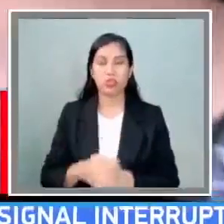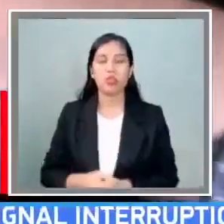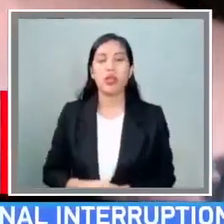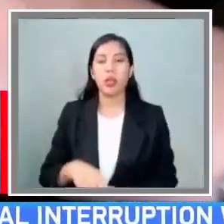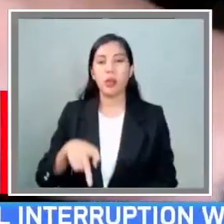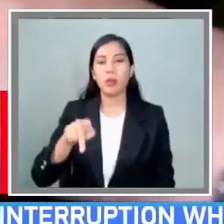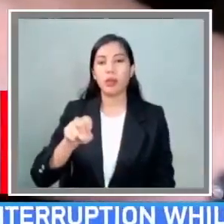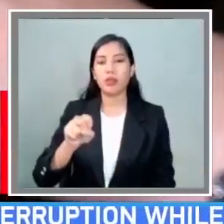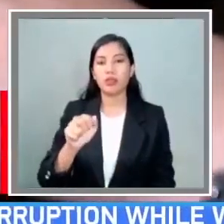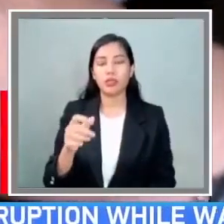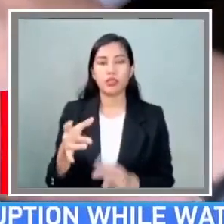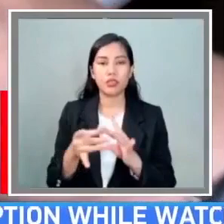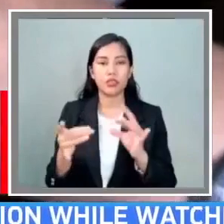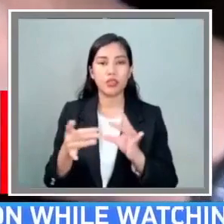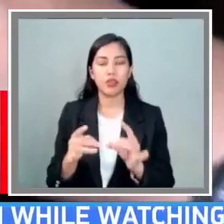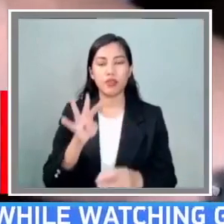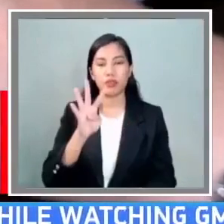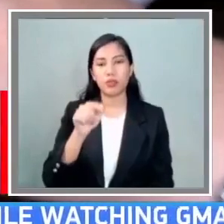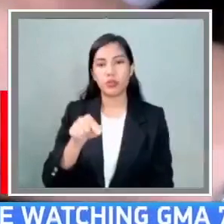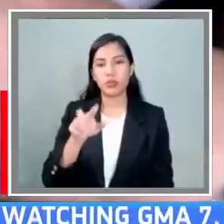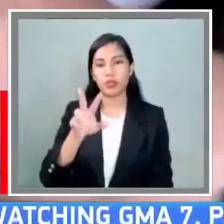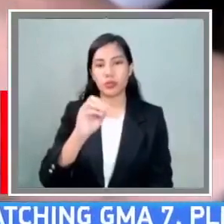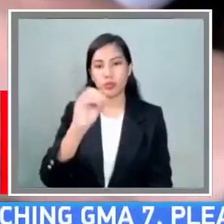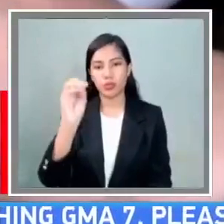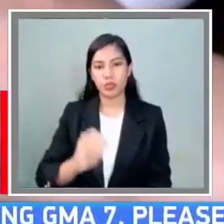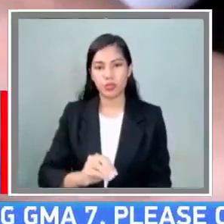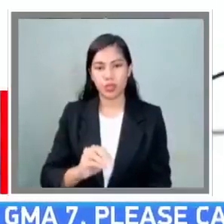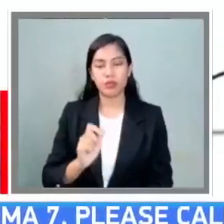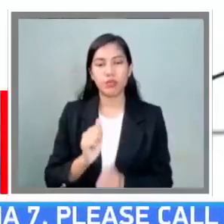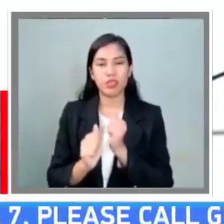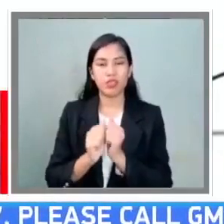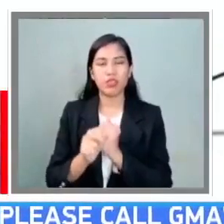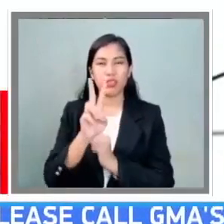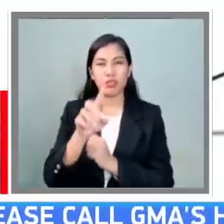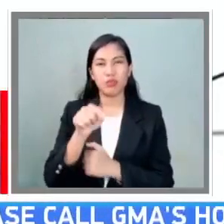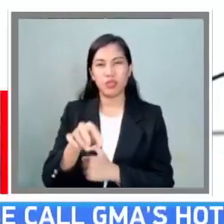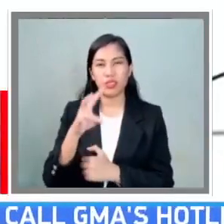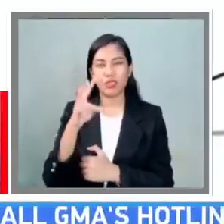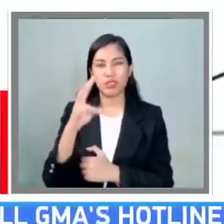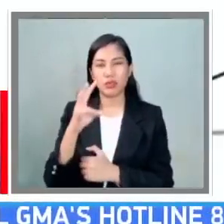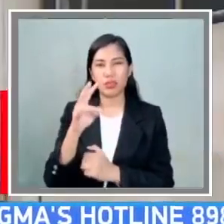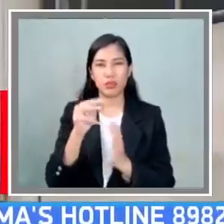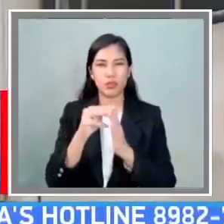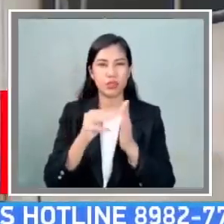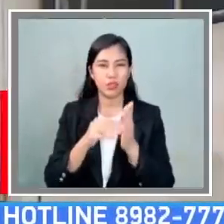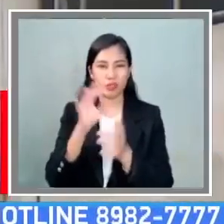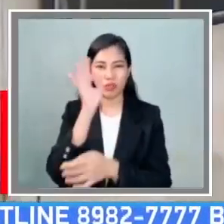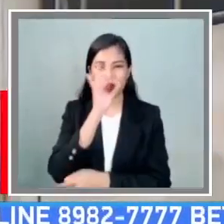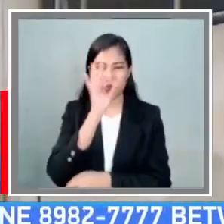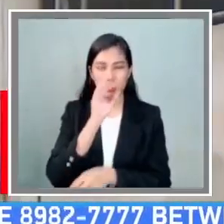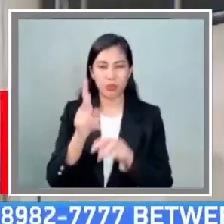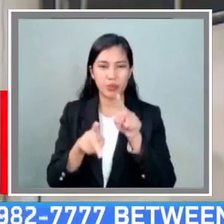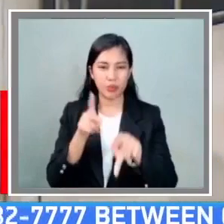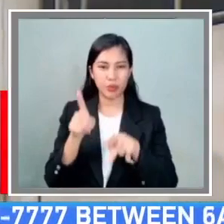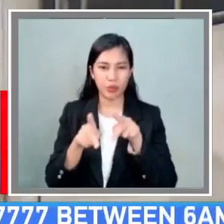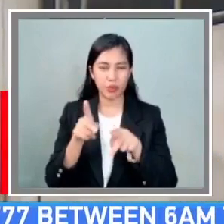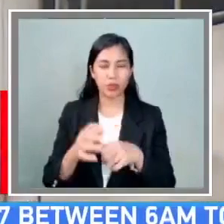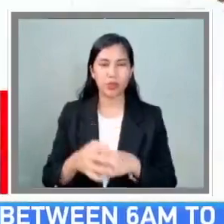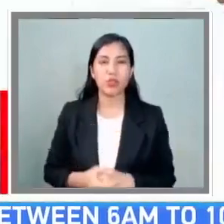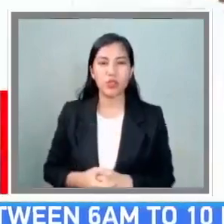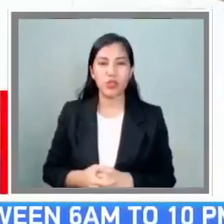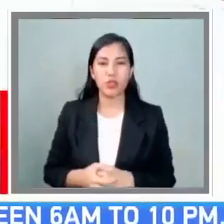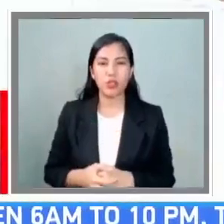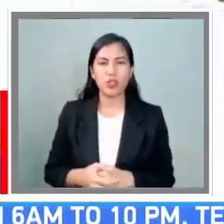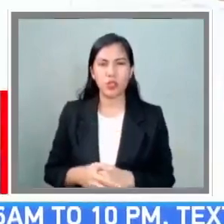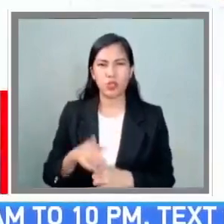naitala yan sa 4.3% katumbas ng 2.17 million na Pilipino. Mas mababa yan sa 4.5% noong Abril